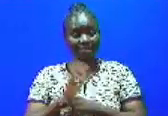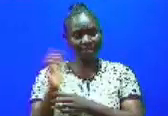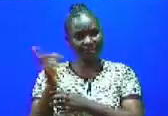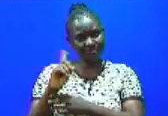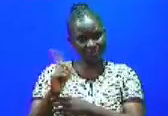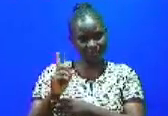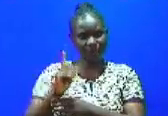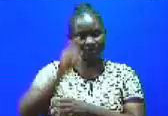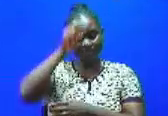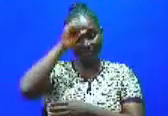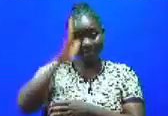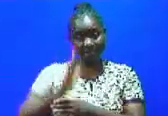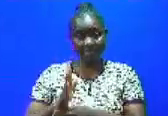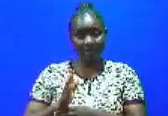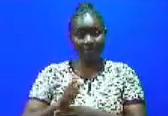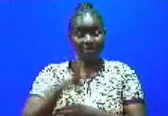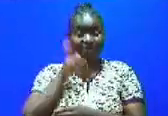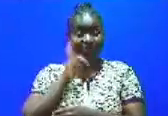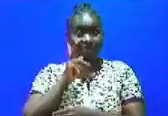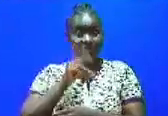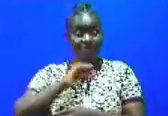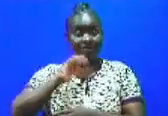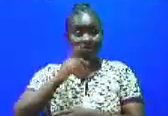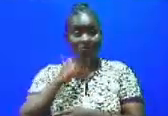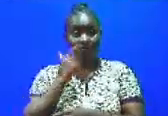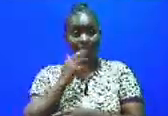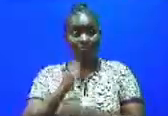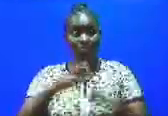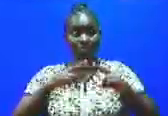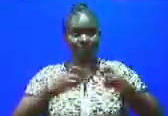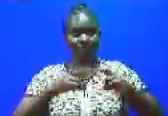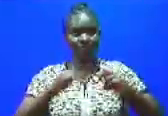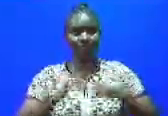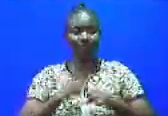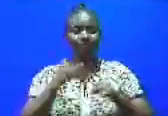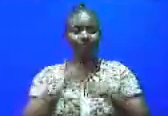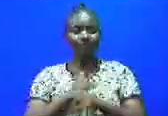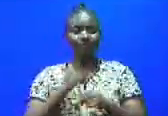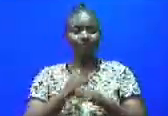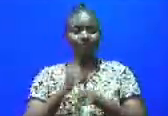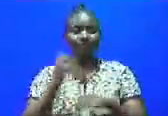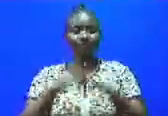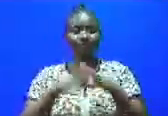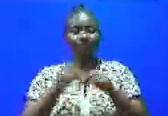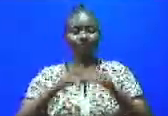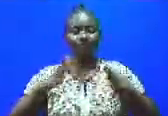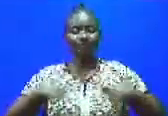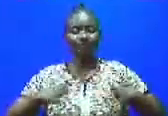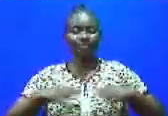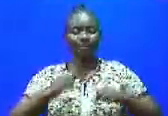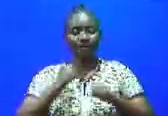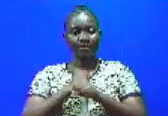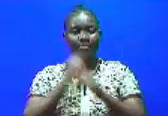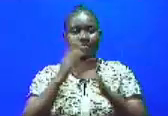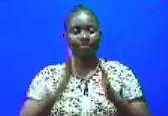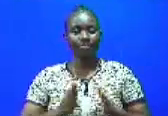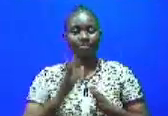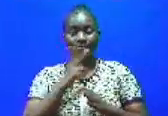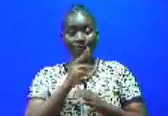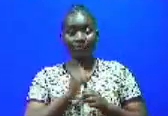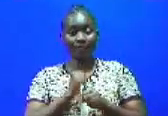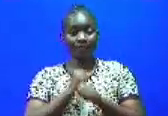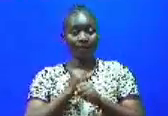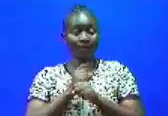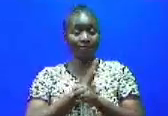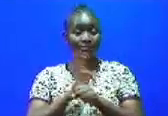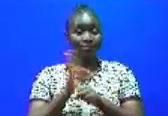county ya Kisi Paul Simbarati. Kulingo lia chigasi chigenda teko kuruwa asava na inchi naba kontrakta onye tibali kukora gasi ekiranete